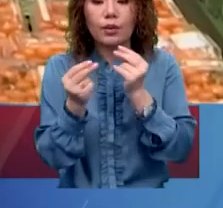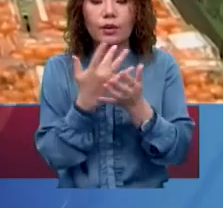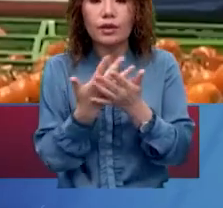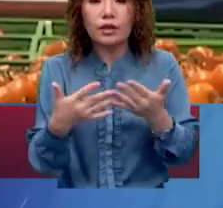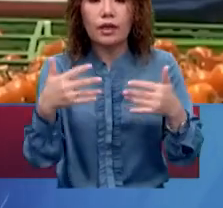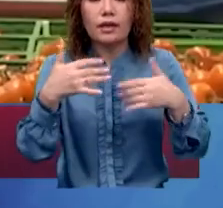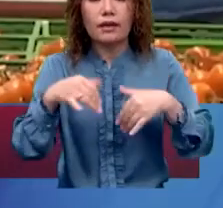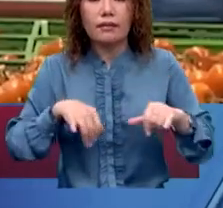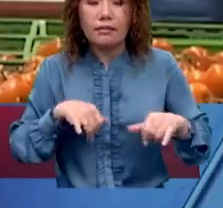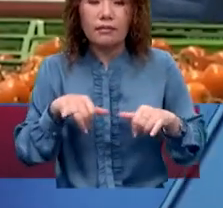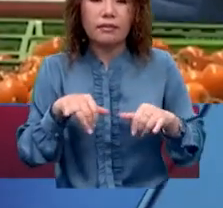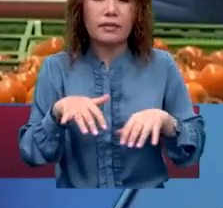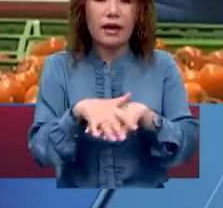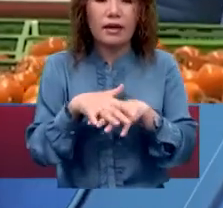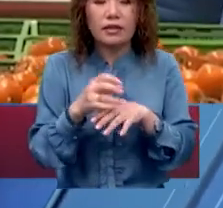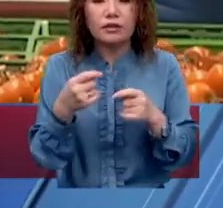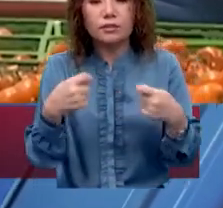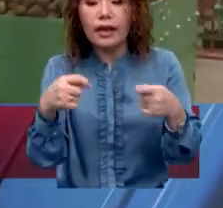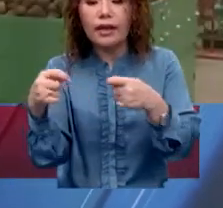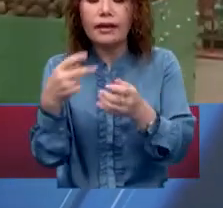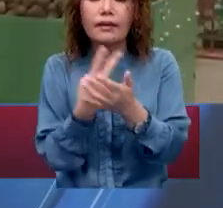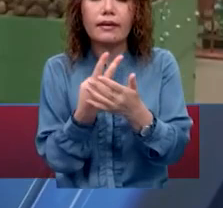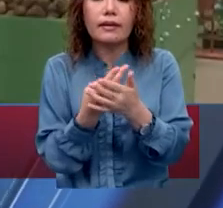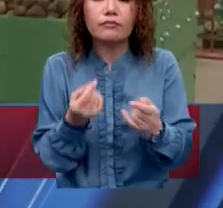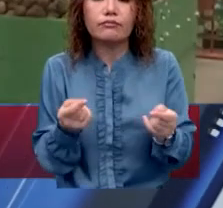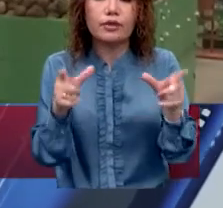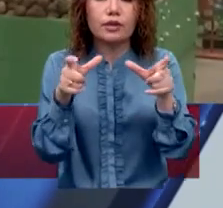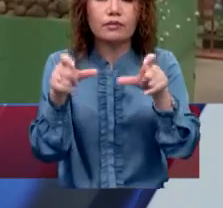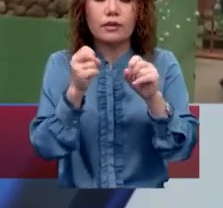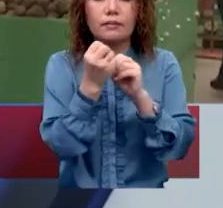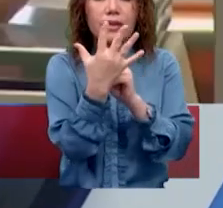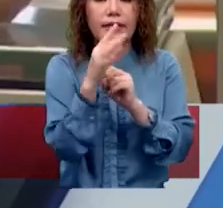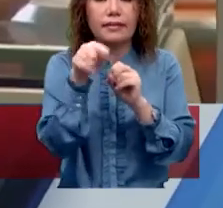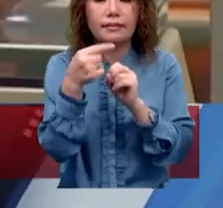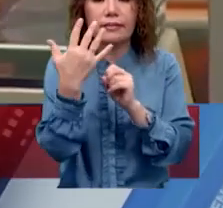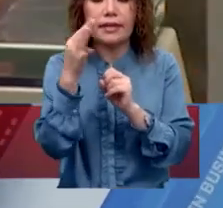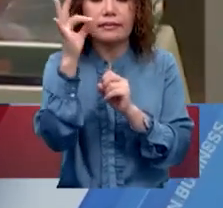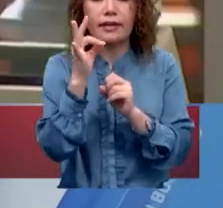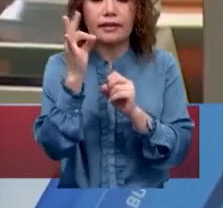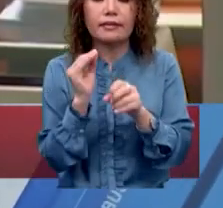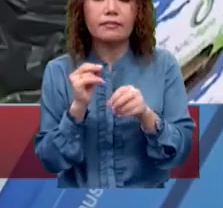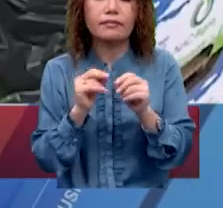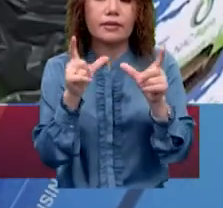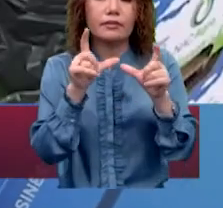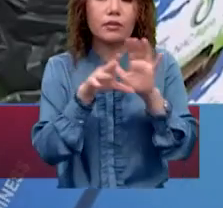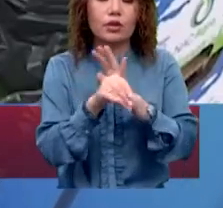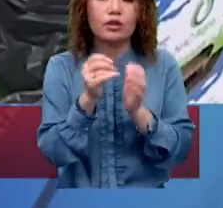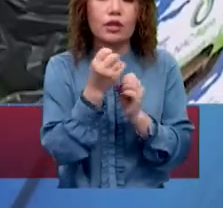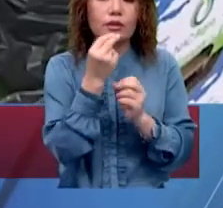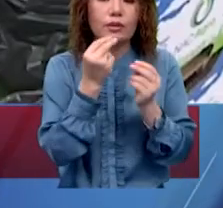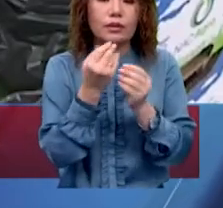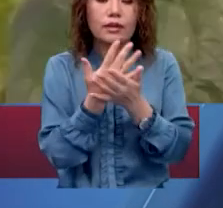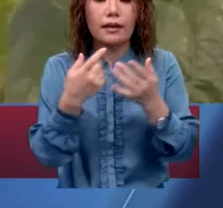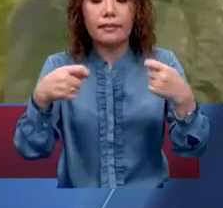дүкен сөрелерінен де көріп жүрміз. Ресми азық-түлік инфляциясы 15.5%-ға жетті. Ал тұтыну тауарлары 11%-ға